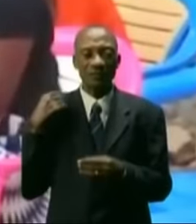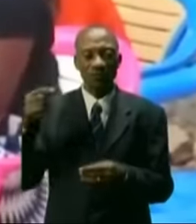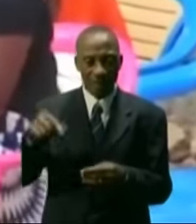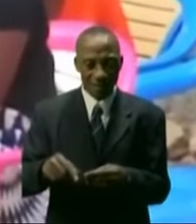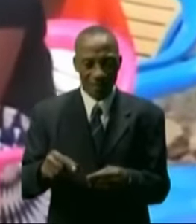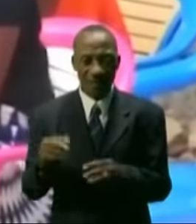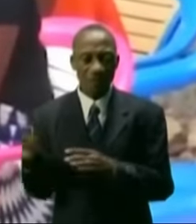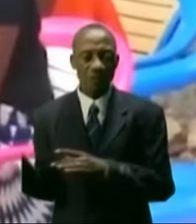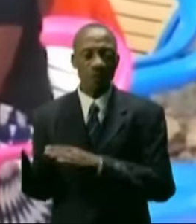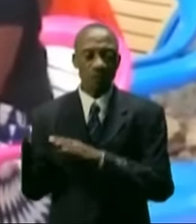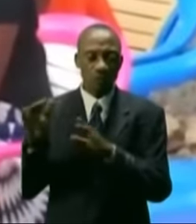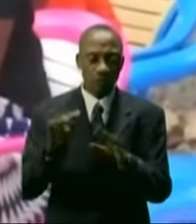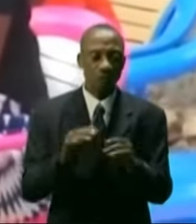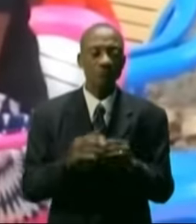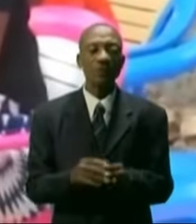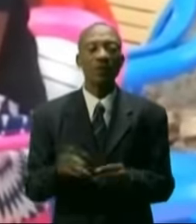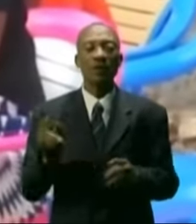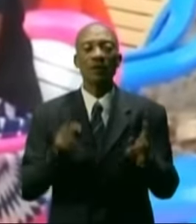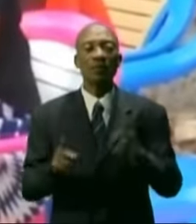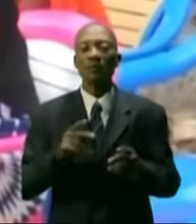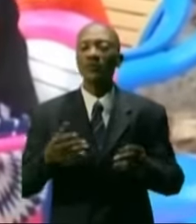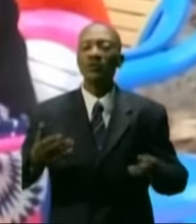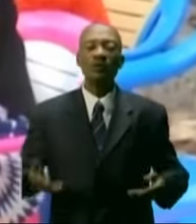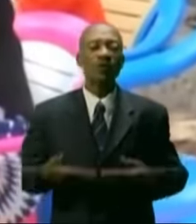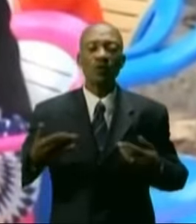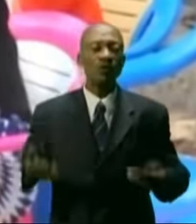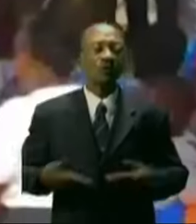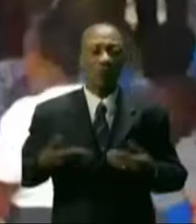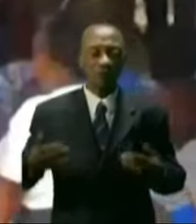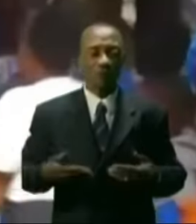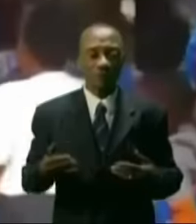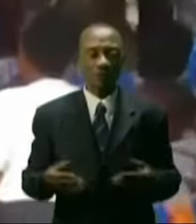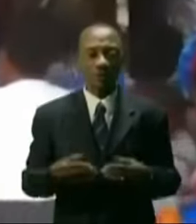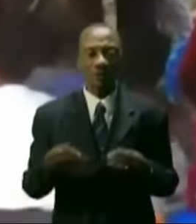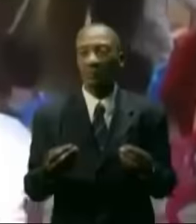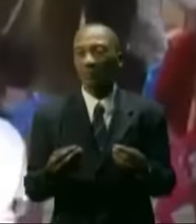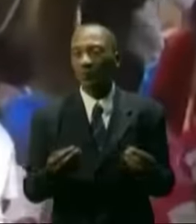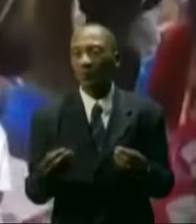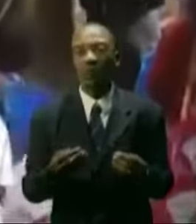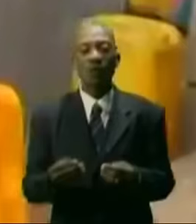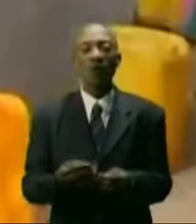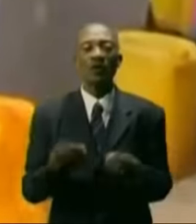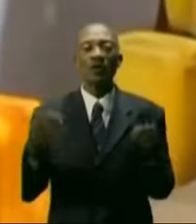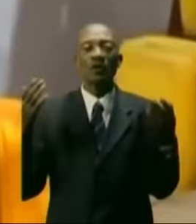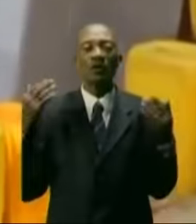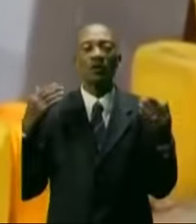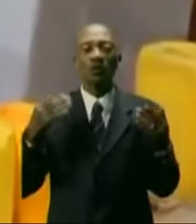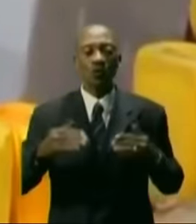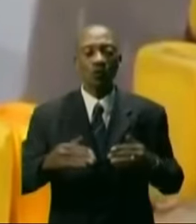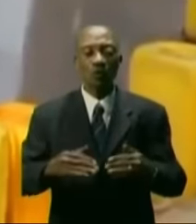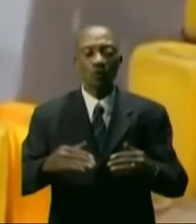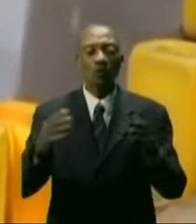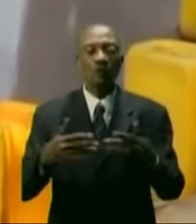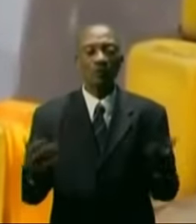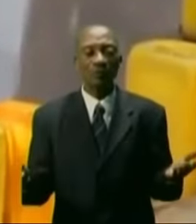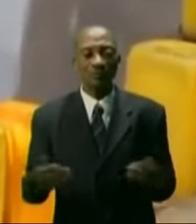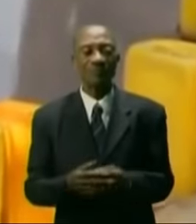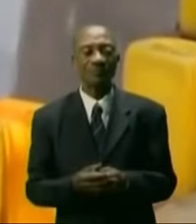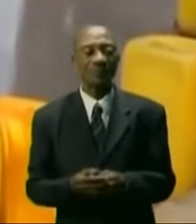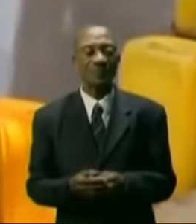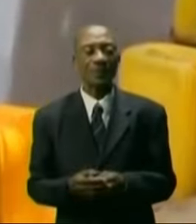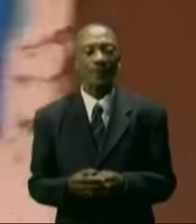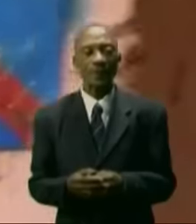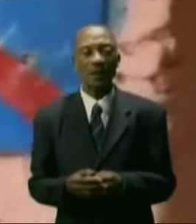Les habitants en liesse n'étarissent pas des remerciements. Les deux sources d'eau sont